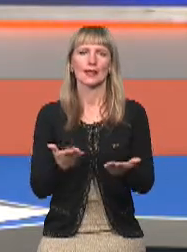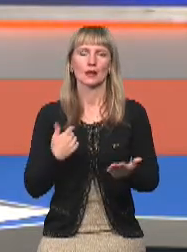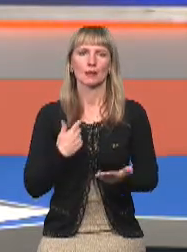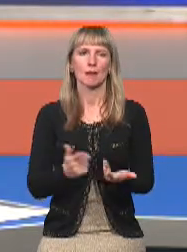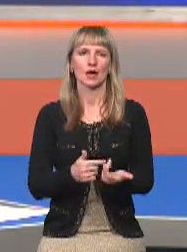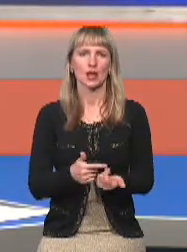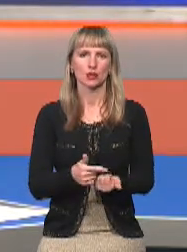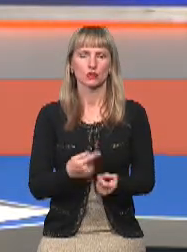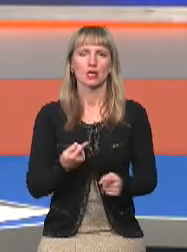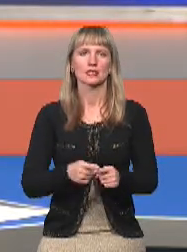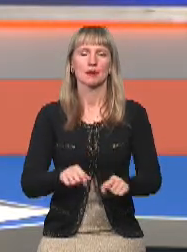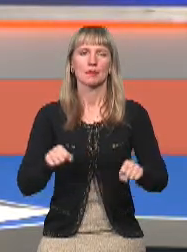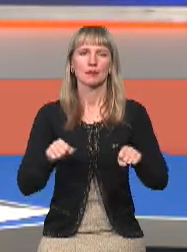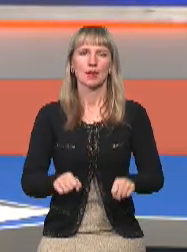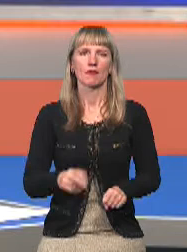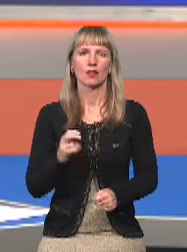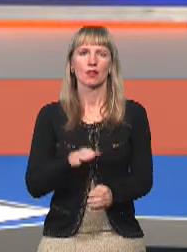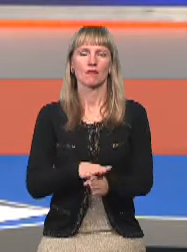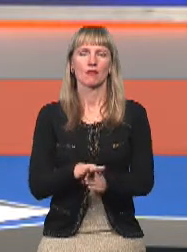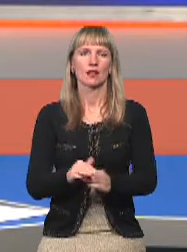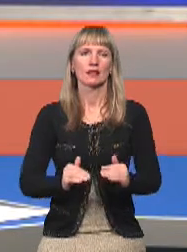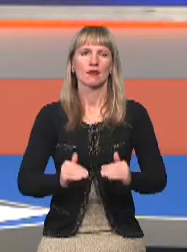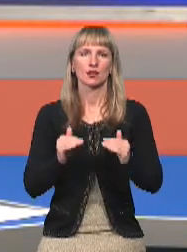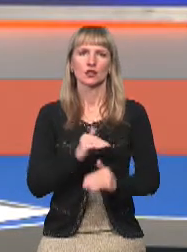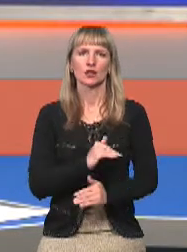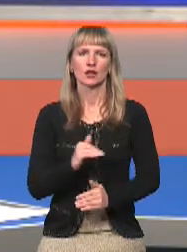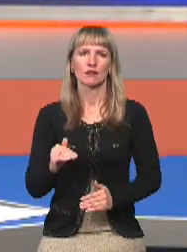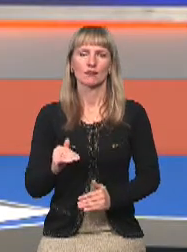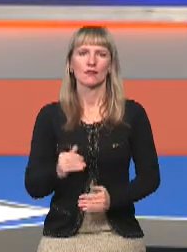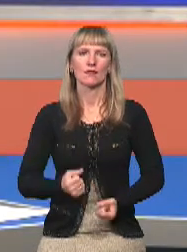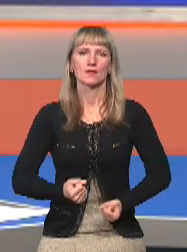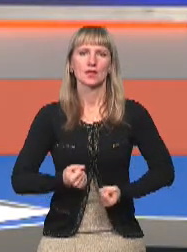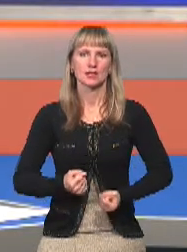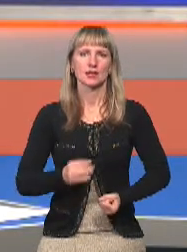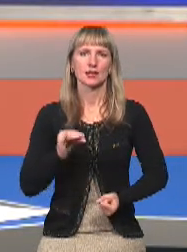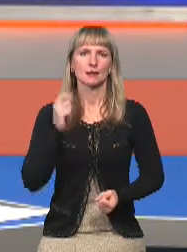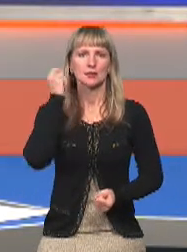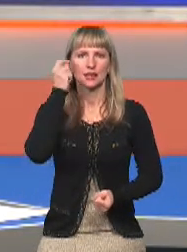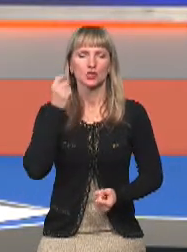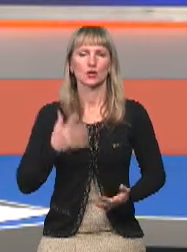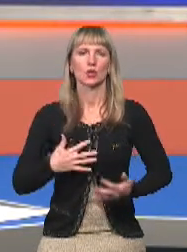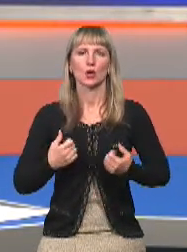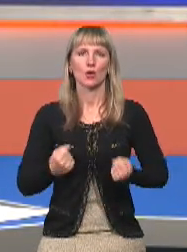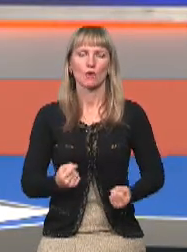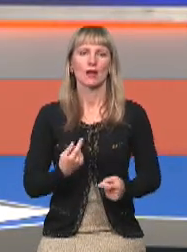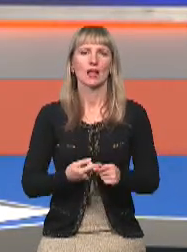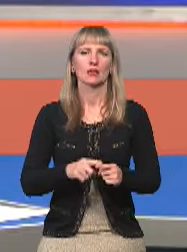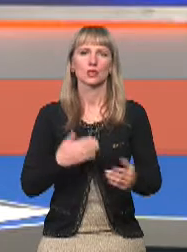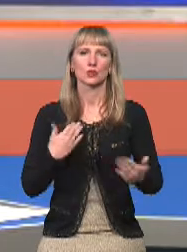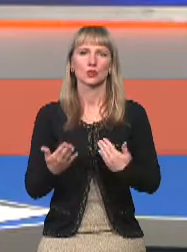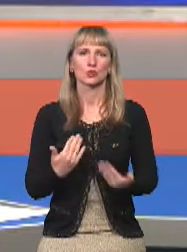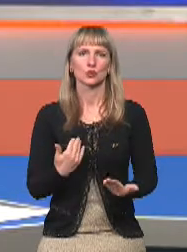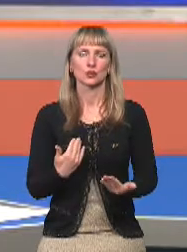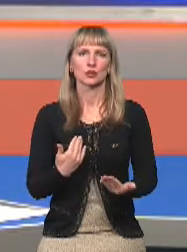перелічували, це право на здійснення найвищого рівня фізичного і психічного здоров'я. Це якраз стосується,